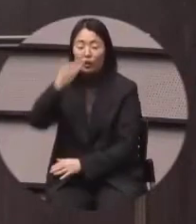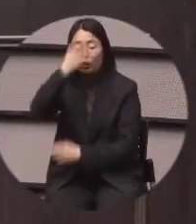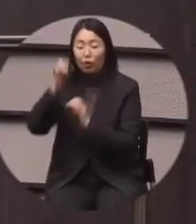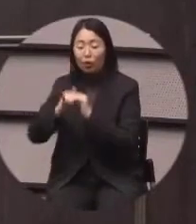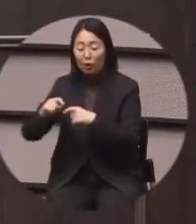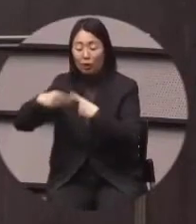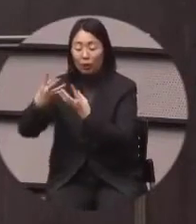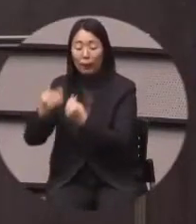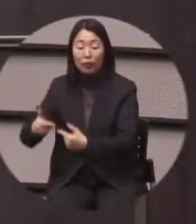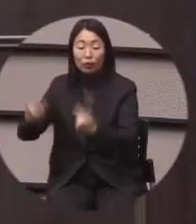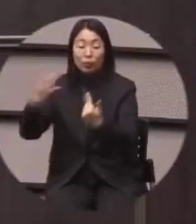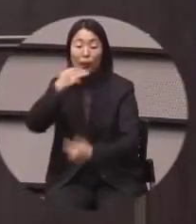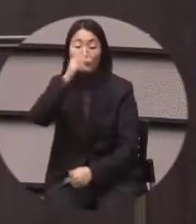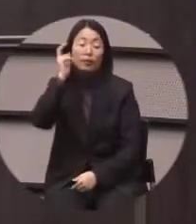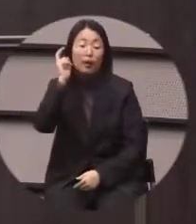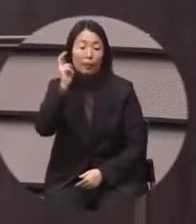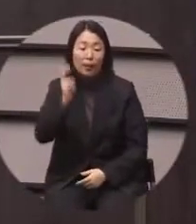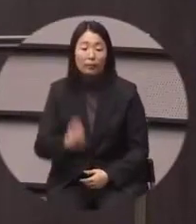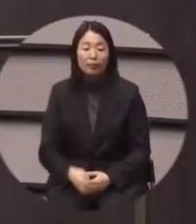있을 것이라 생각합니다.